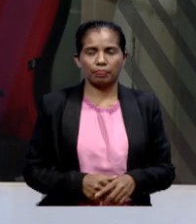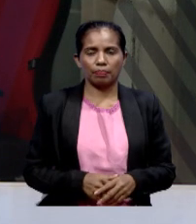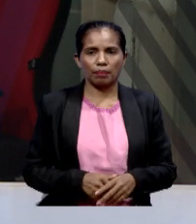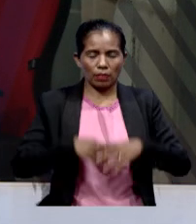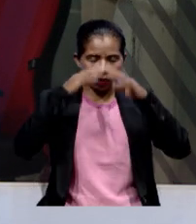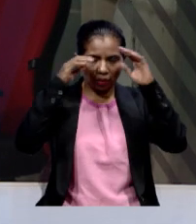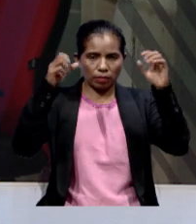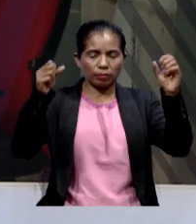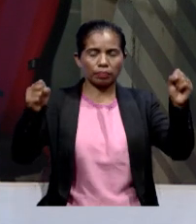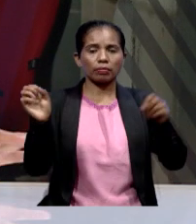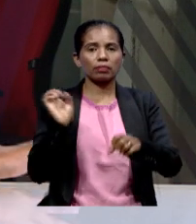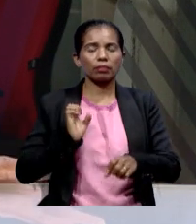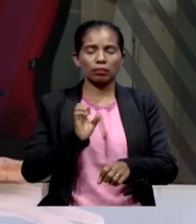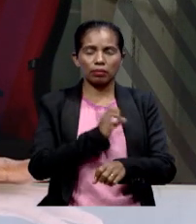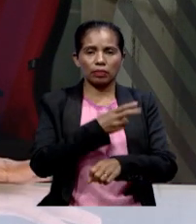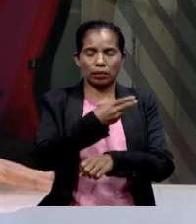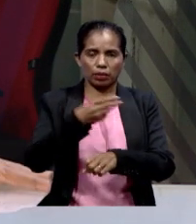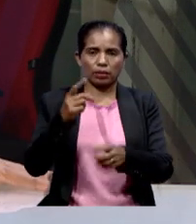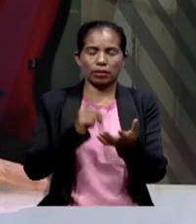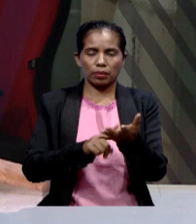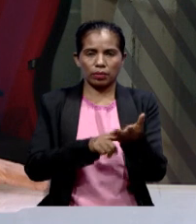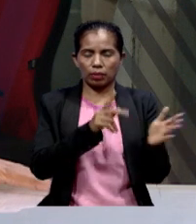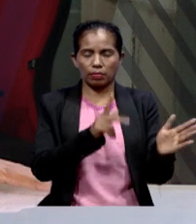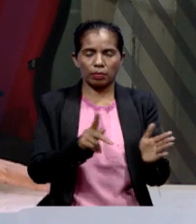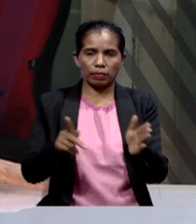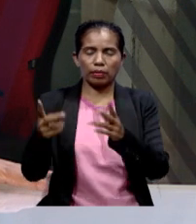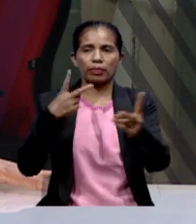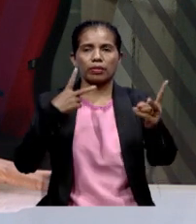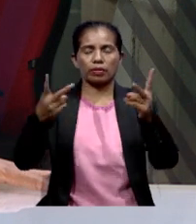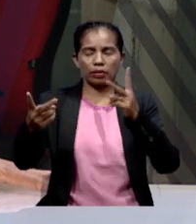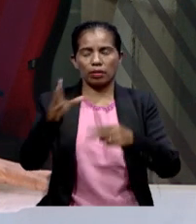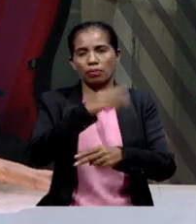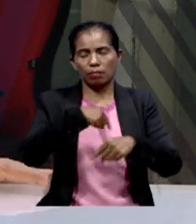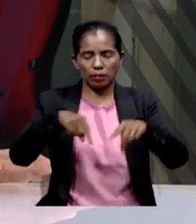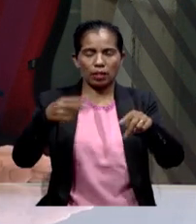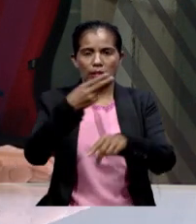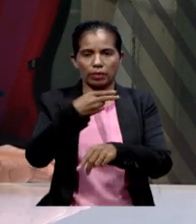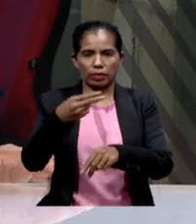Presidente da República no embaixador indonésio discute preparação viagem para a Indonésia.